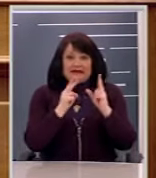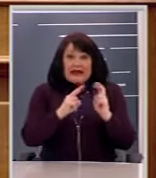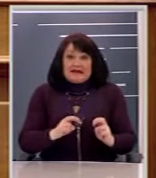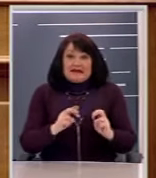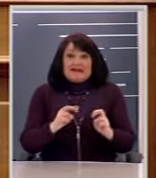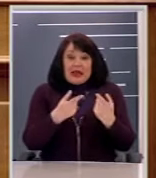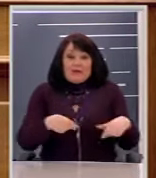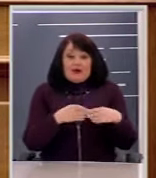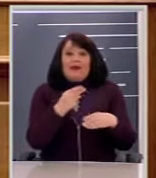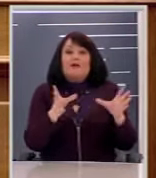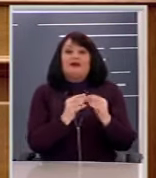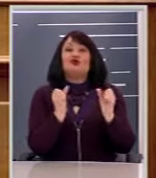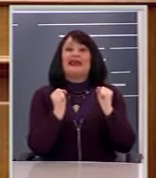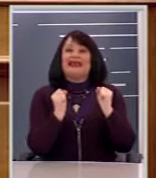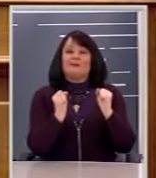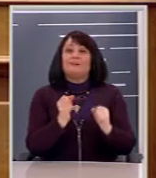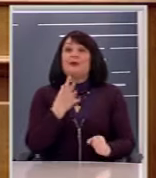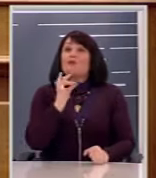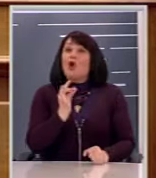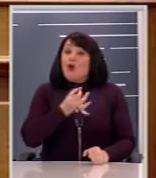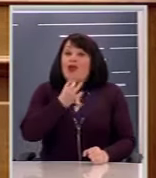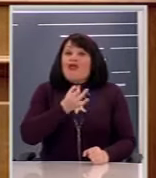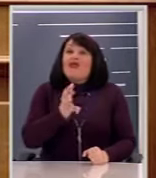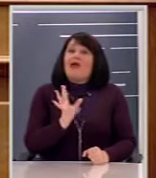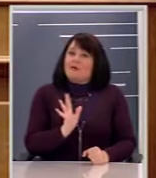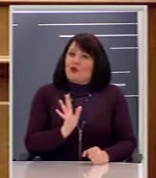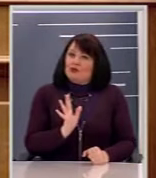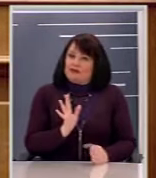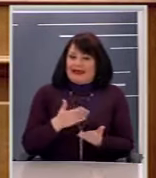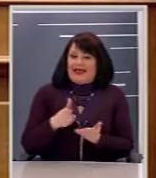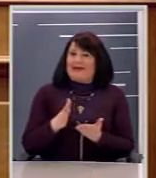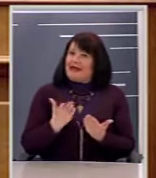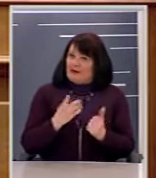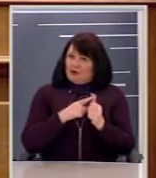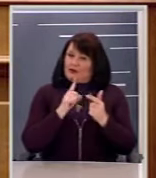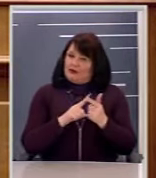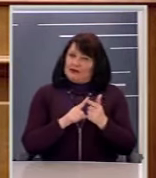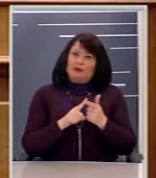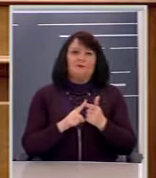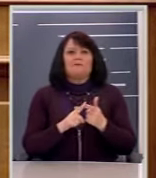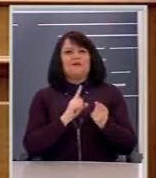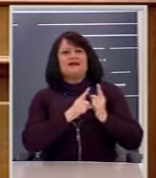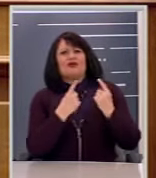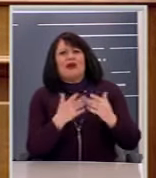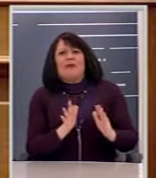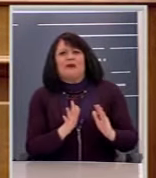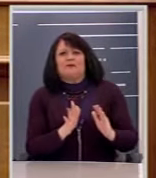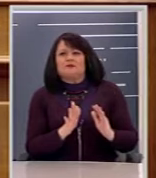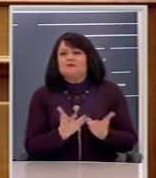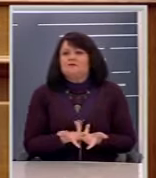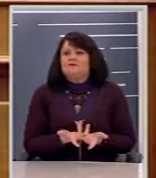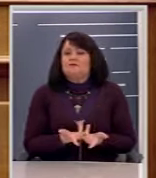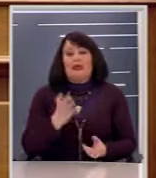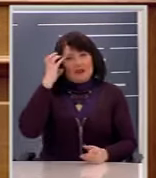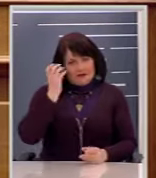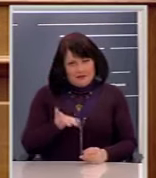υγεία. Και θα εξηγήσω ακριβώς για ποιο λόγο. Και το δεύτερο είναι ότι επετέθη μια συμφωνία. Εγώ